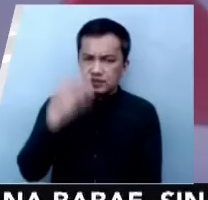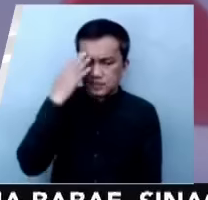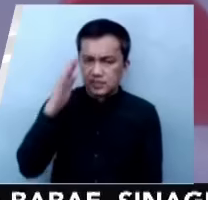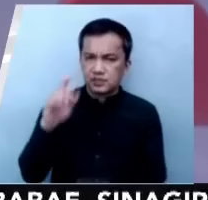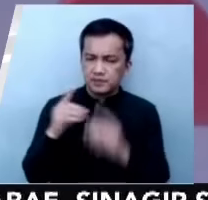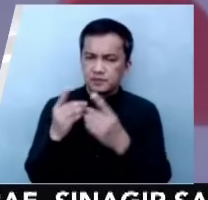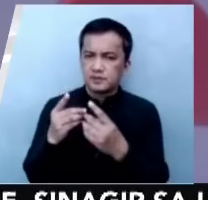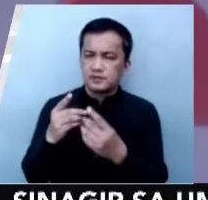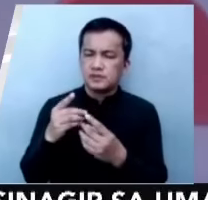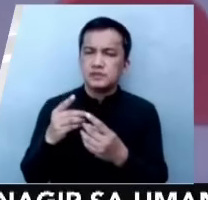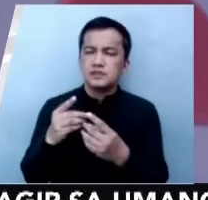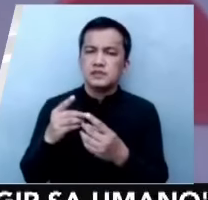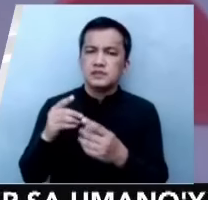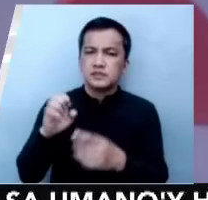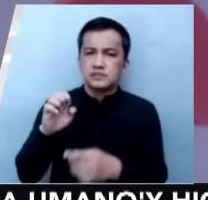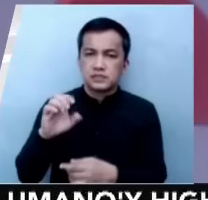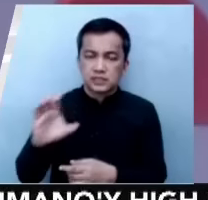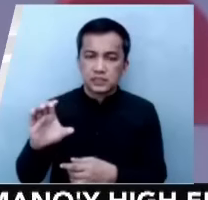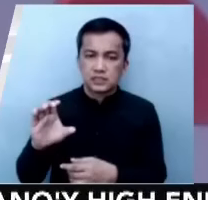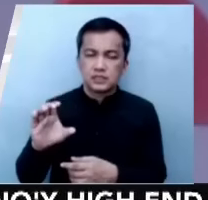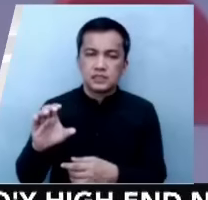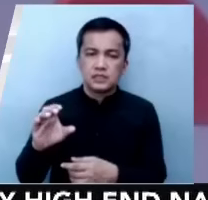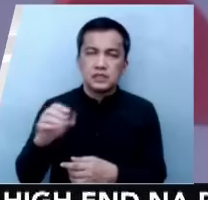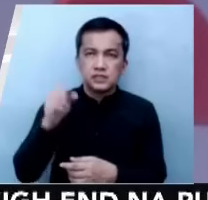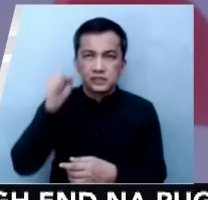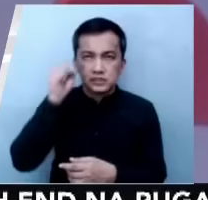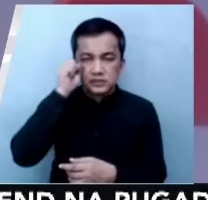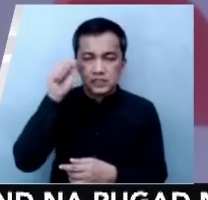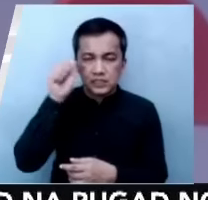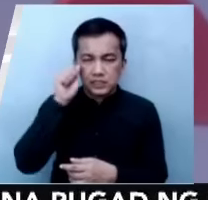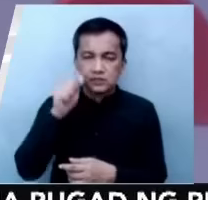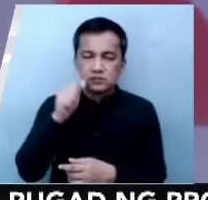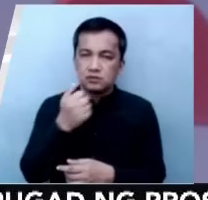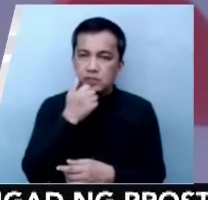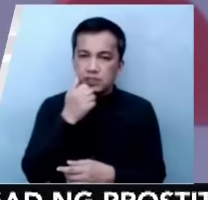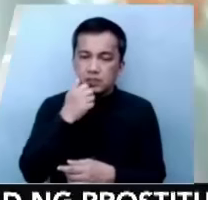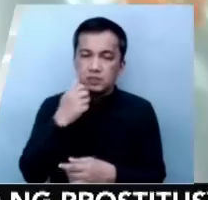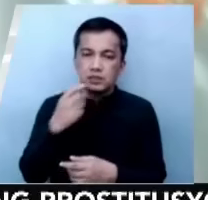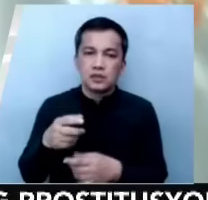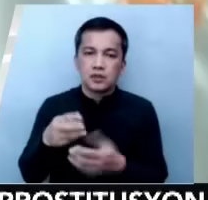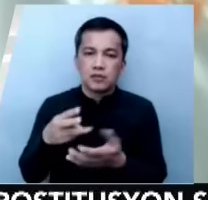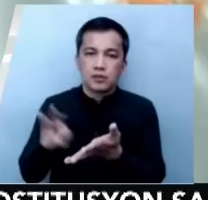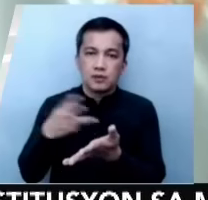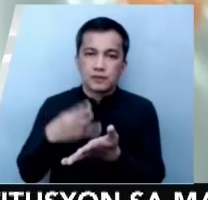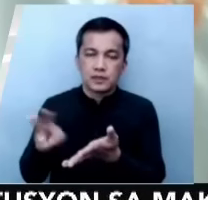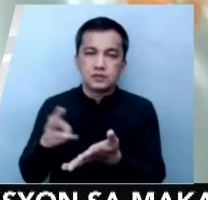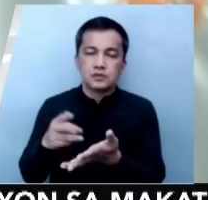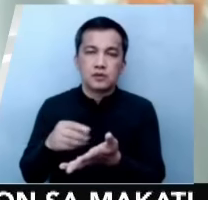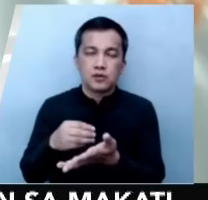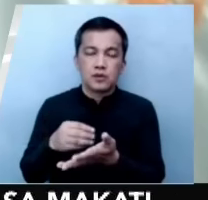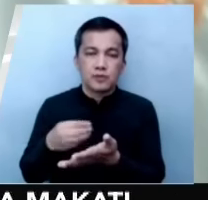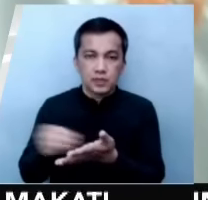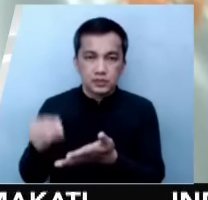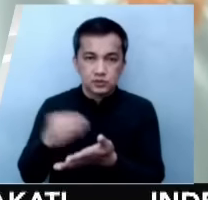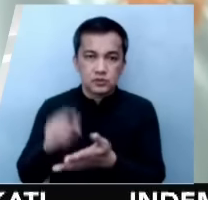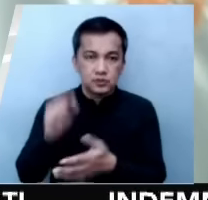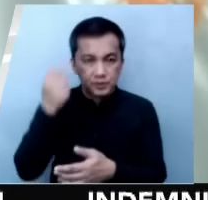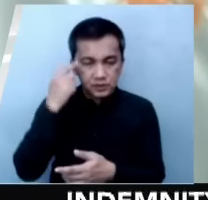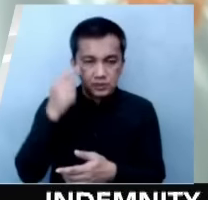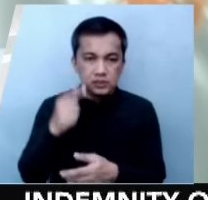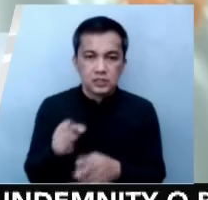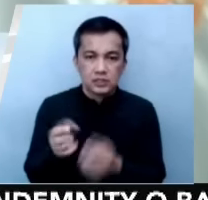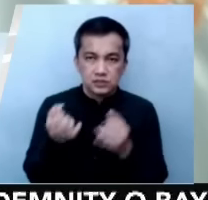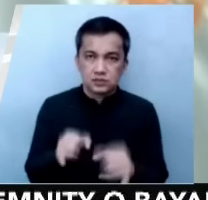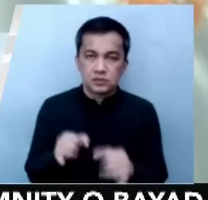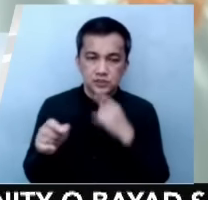Sanny Angara kung nagkaroon ng mishandling o maling paghawak ng pondo ang gobyerno. Ang issue na yan, binanggit ni Vice President Sara Duterte noong nakaraang